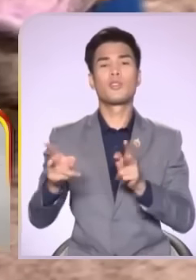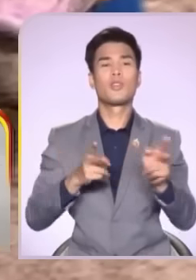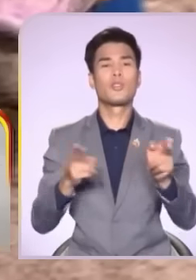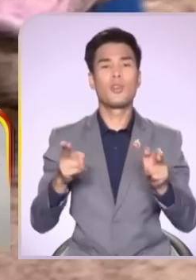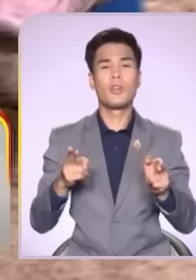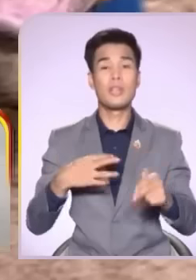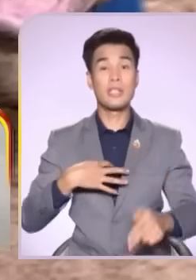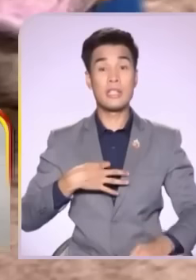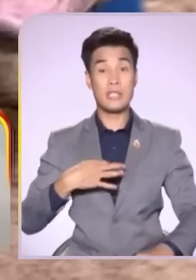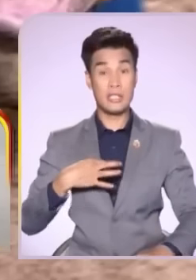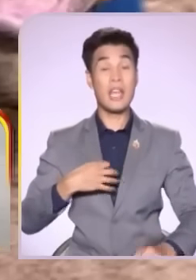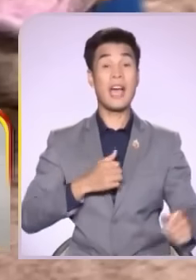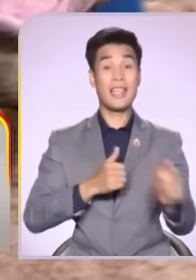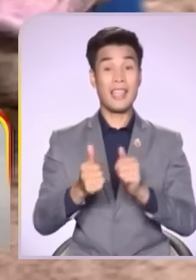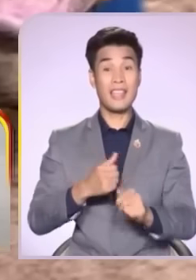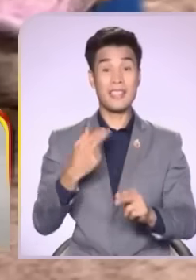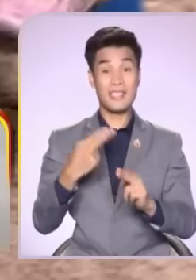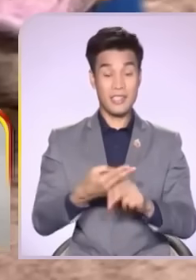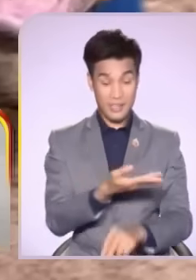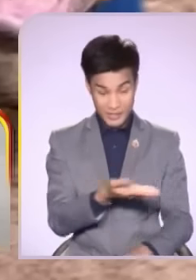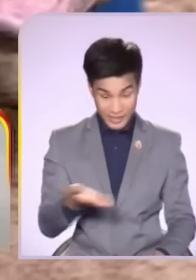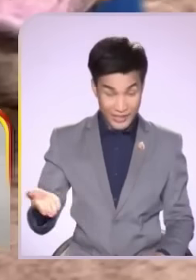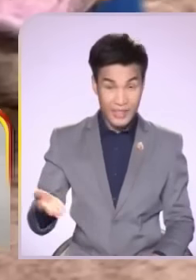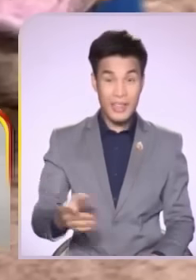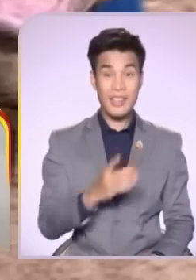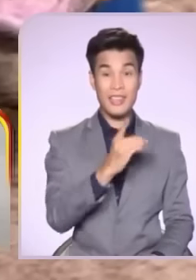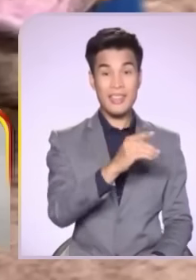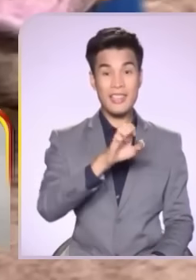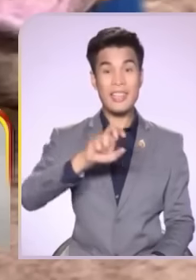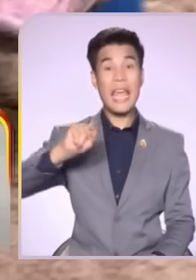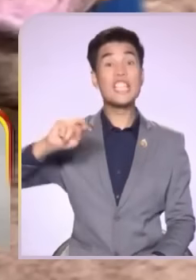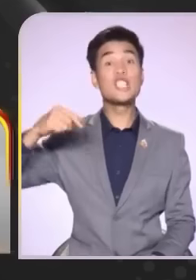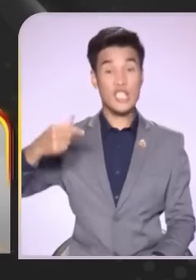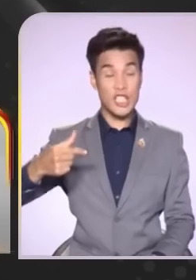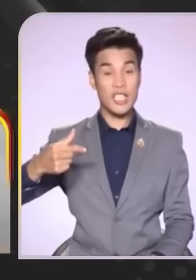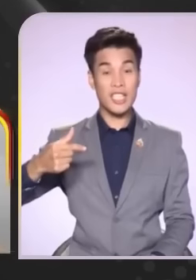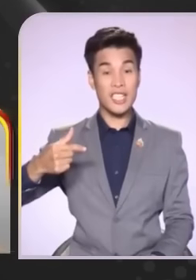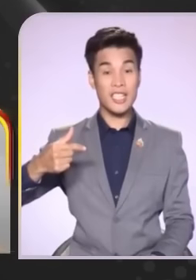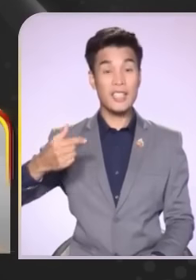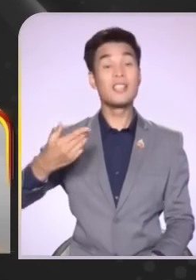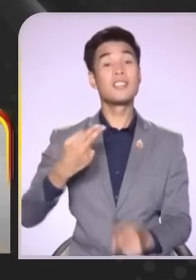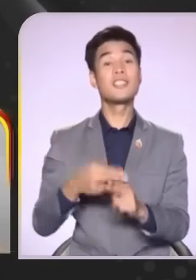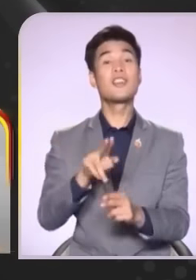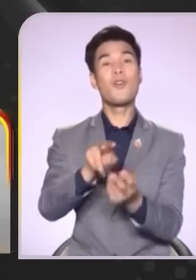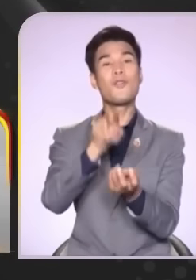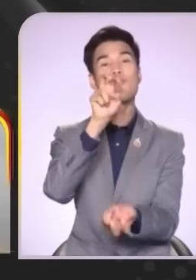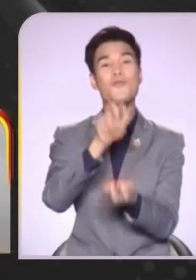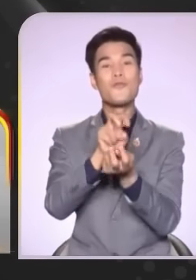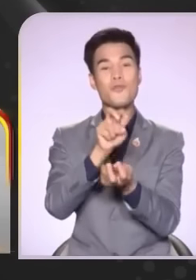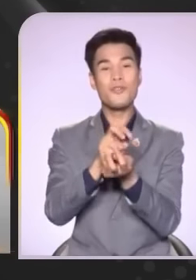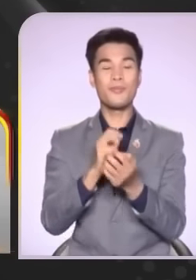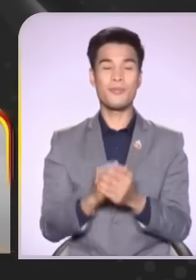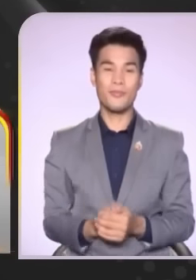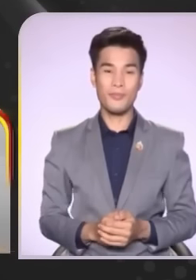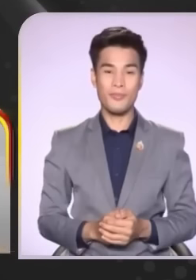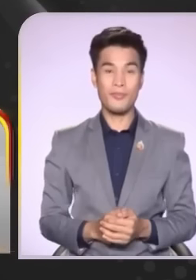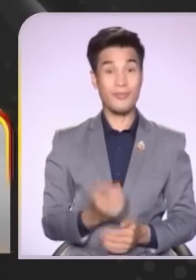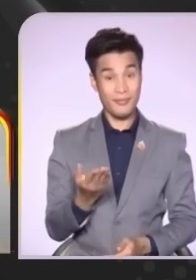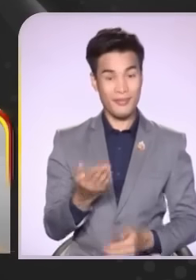สวมเสื้อแข่งพร้อมสกรีนชื่อเด้งเนี่ย DNG เด้งม ู เด้งเป็นชื่อของเจ้าตัวหมูเด้งนี่นะครับ